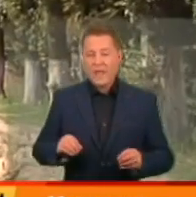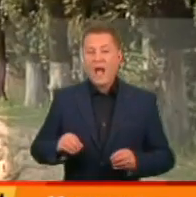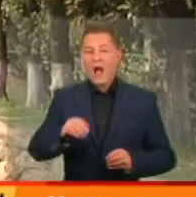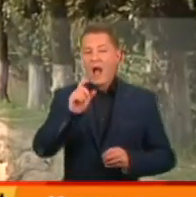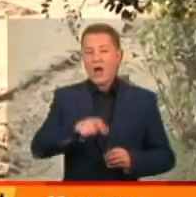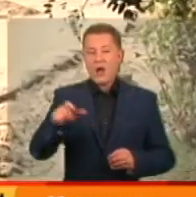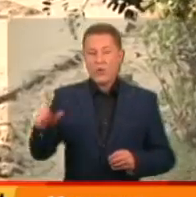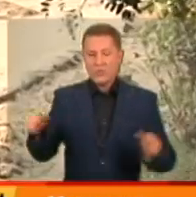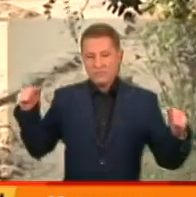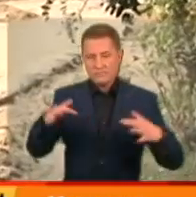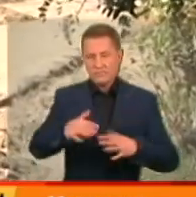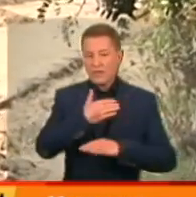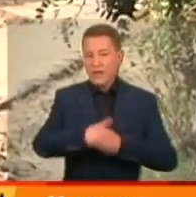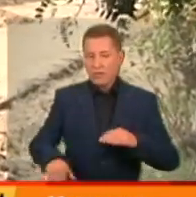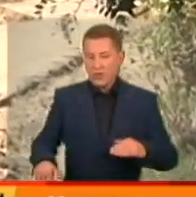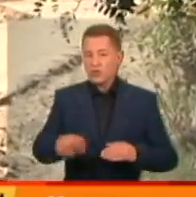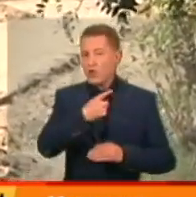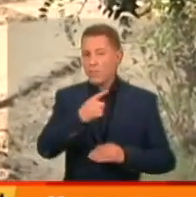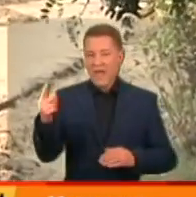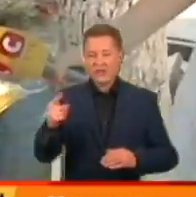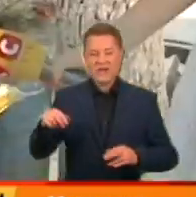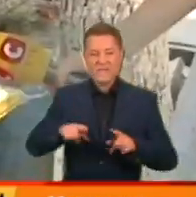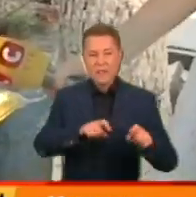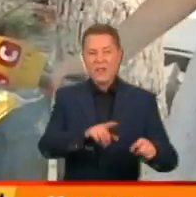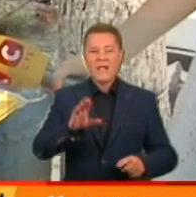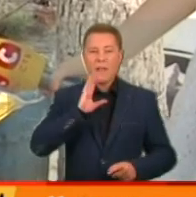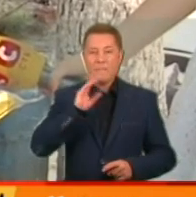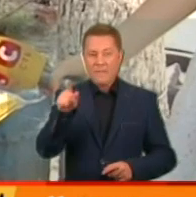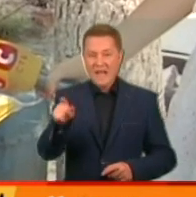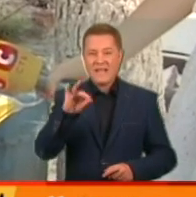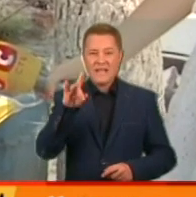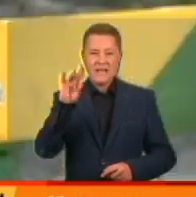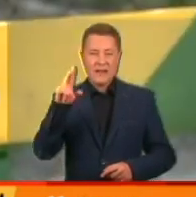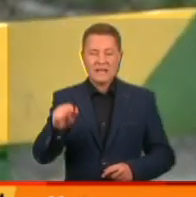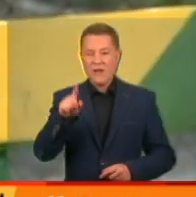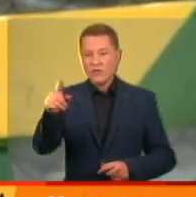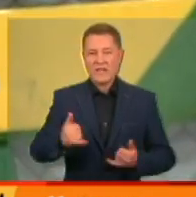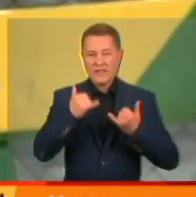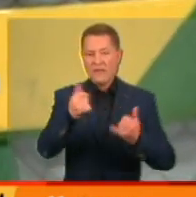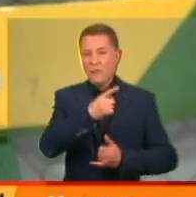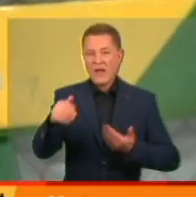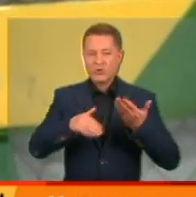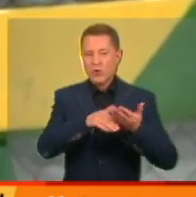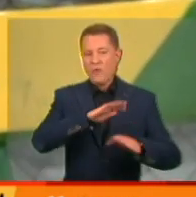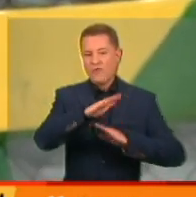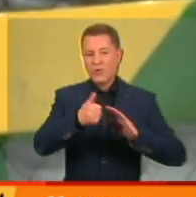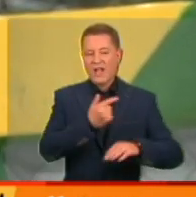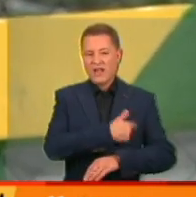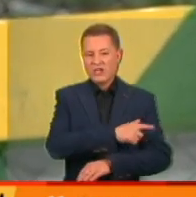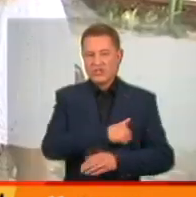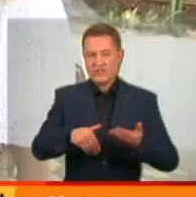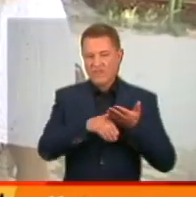мешканці всіх прилеглих будинків. Однією з перших вибігла пані Ірина. Саме вона надавала першу допомогу та викликала швидку